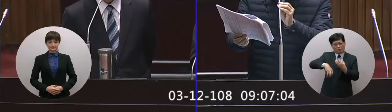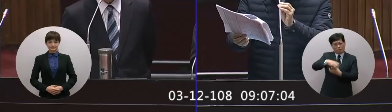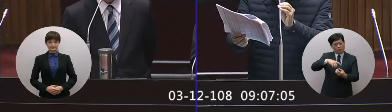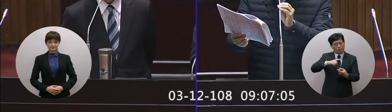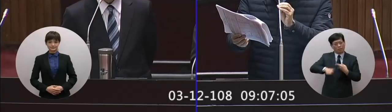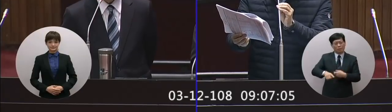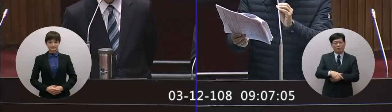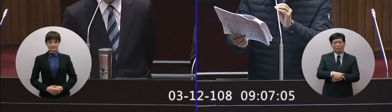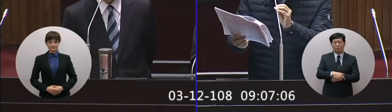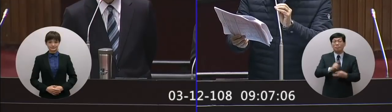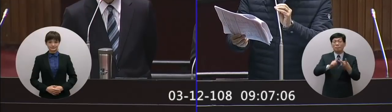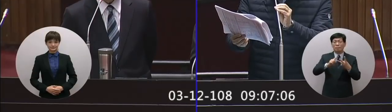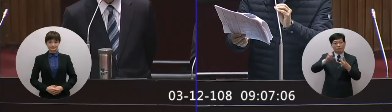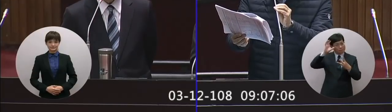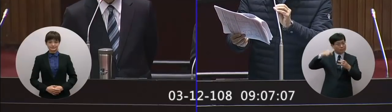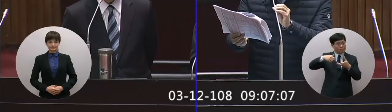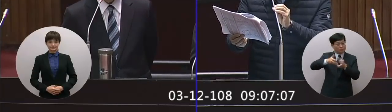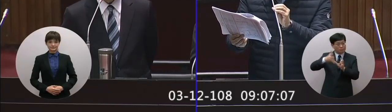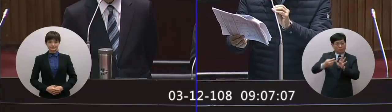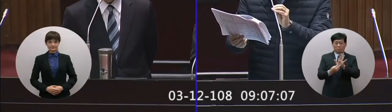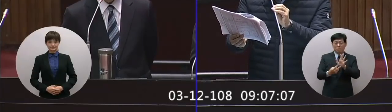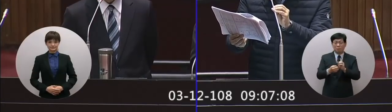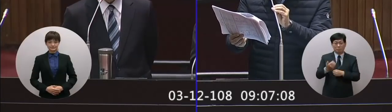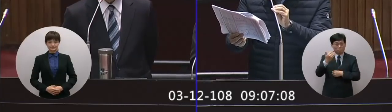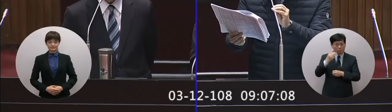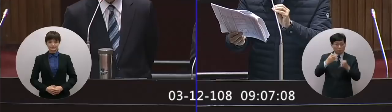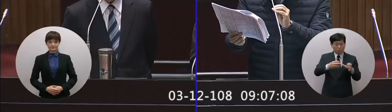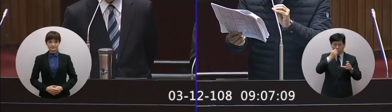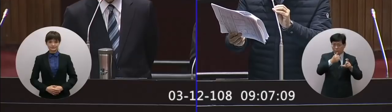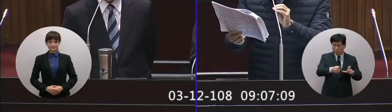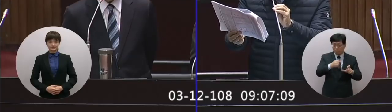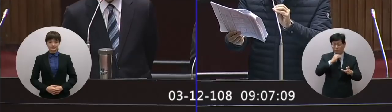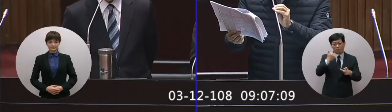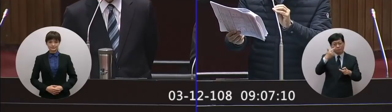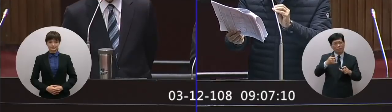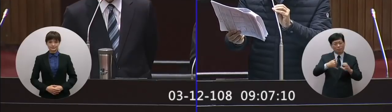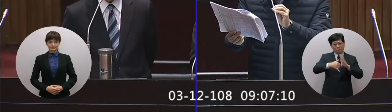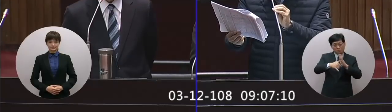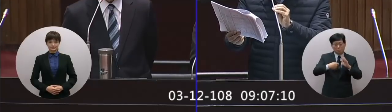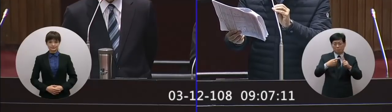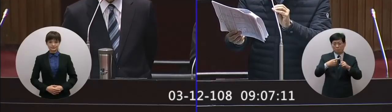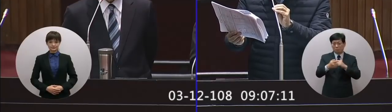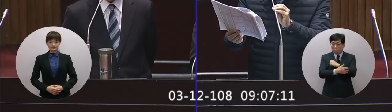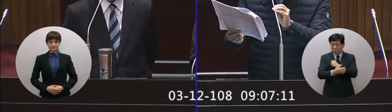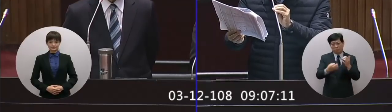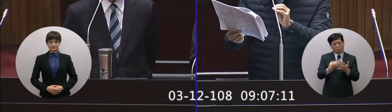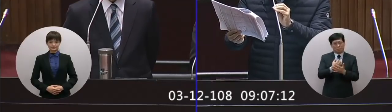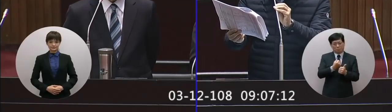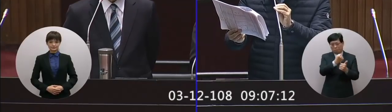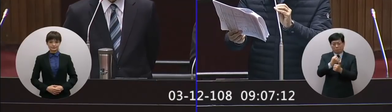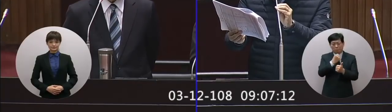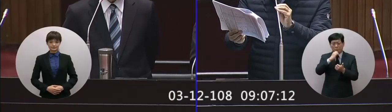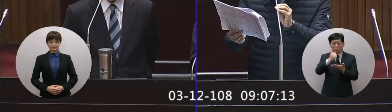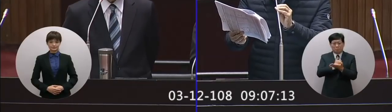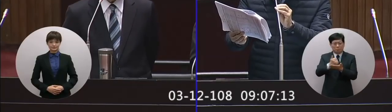第三个，苏部长又讲，全国设立后区海关人力有限，恐无法有效掌握货